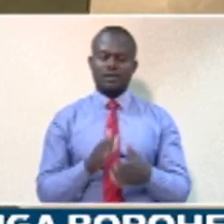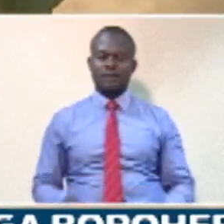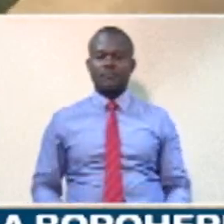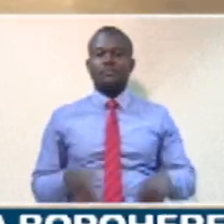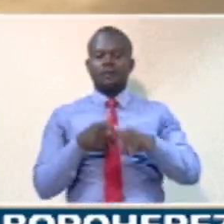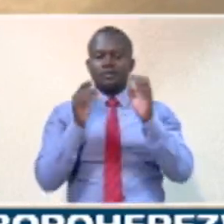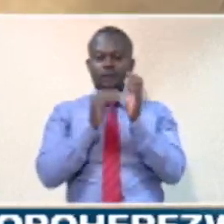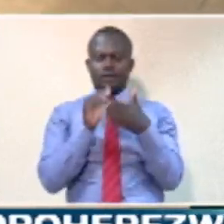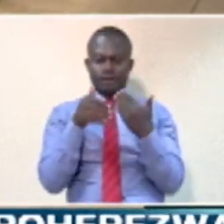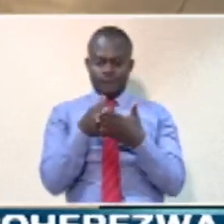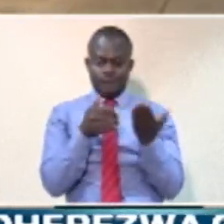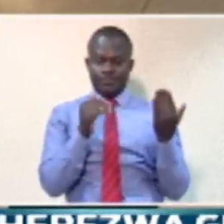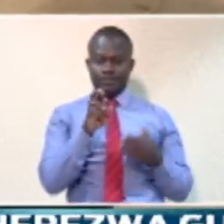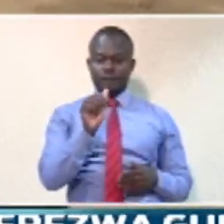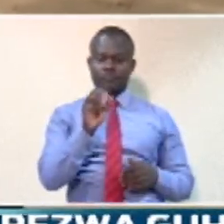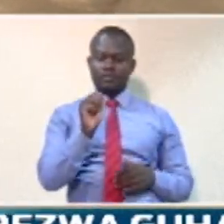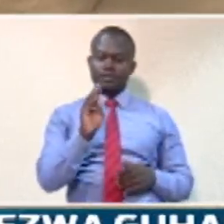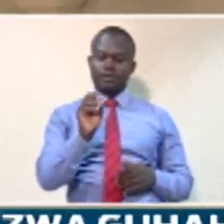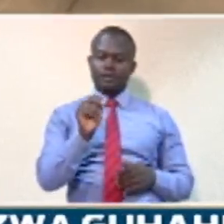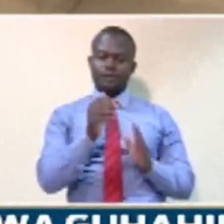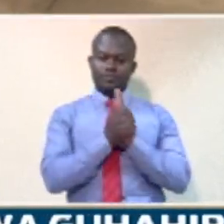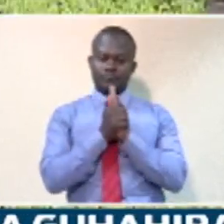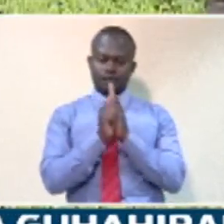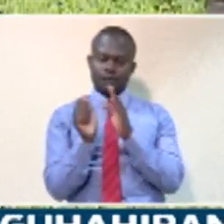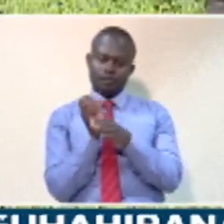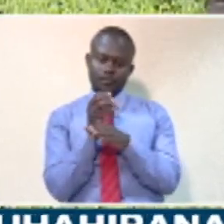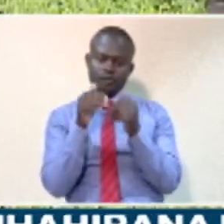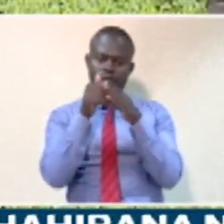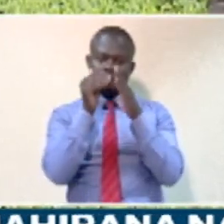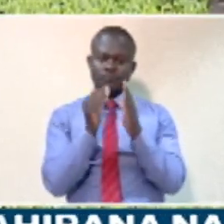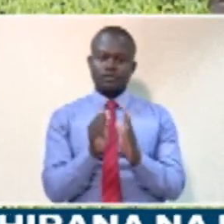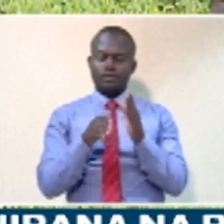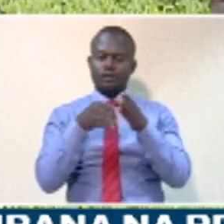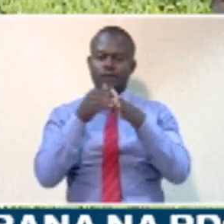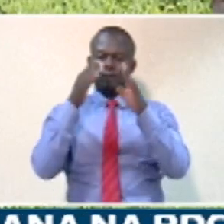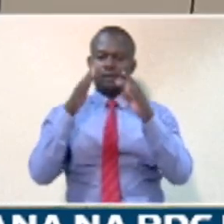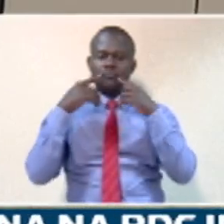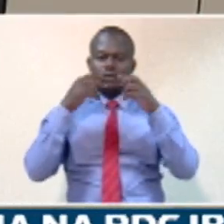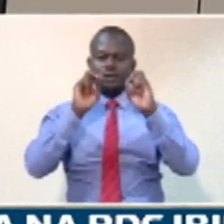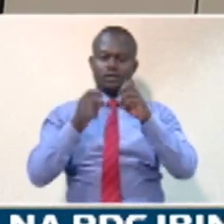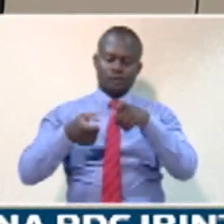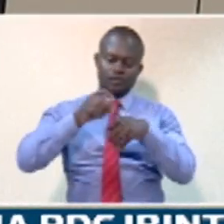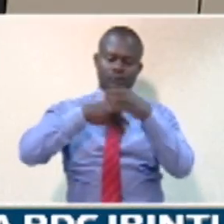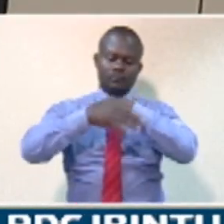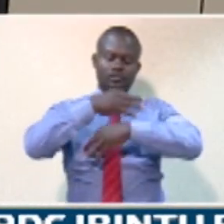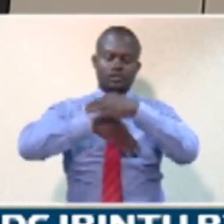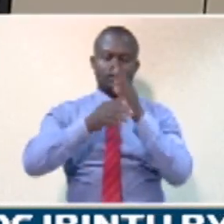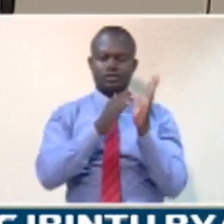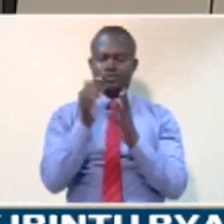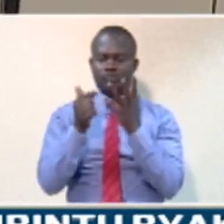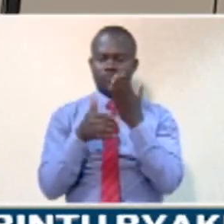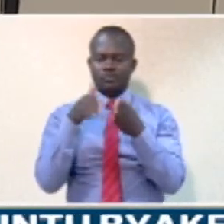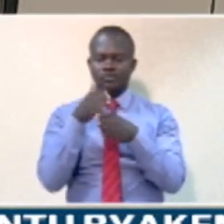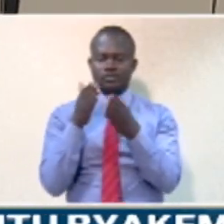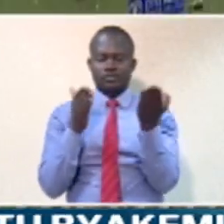rundi ruhande ariko Irambona Robert imuguke ngishwa nama mu myubakire yashimangira ko kwiyongera kw'inganda zitunganya ibijyanye